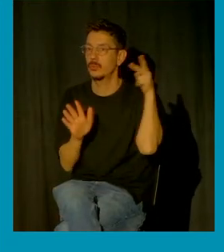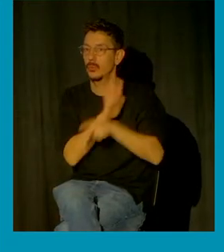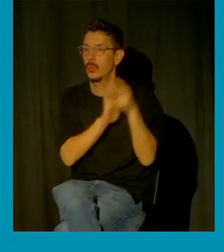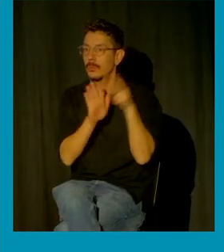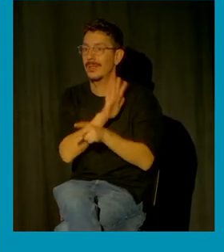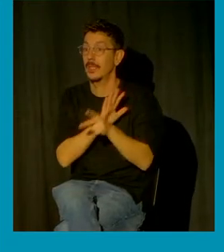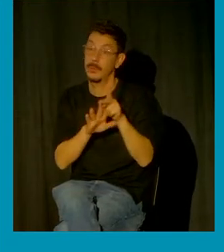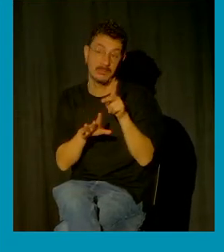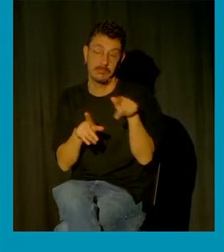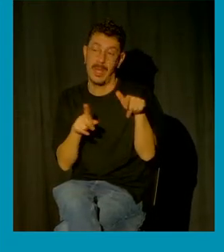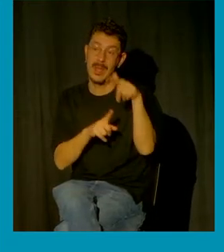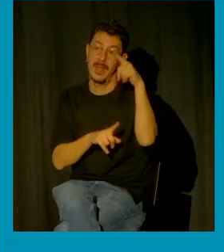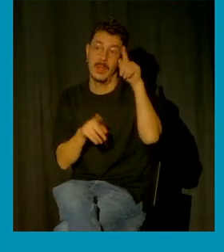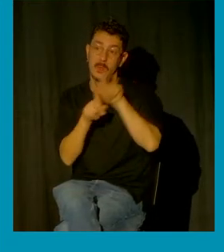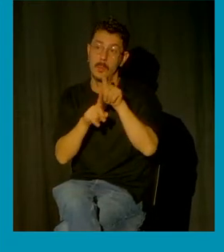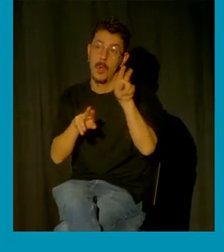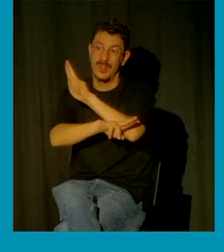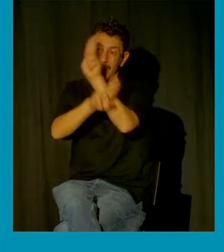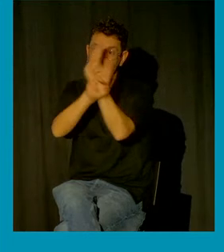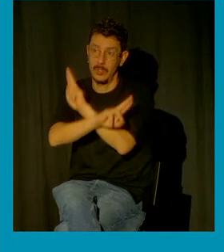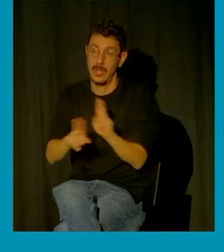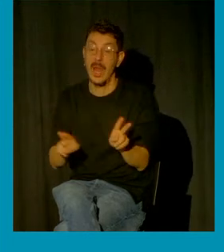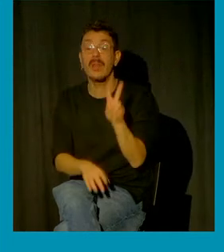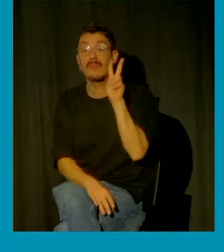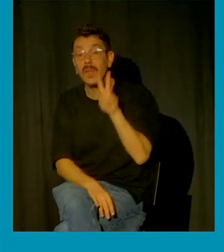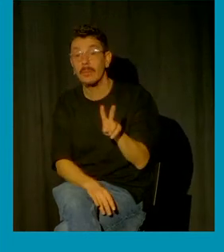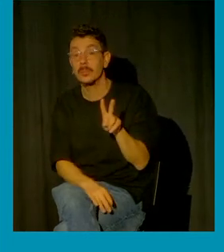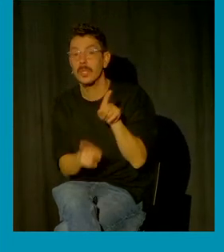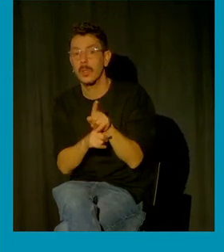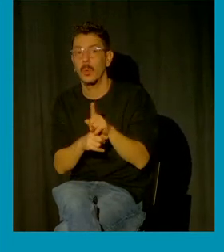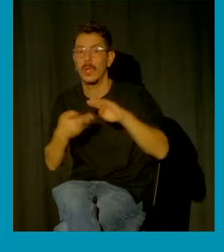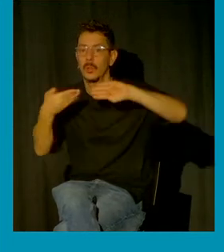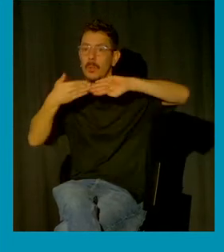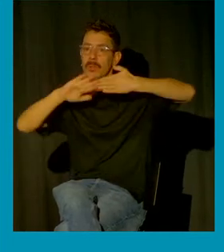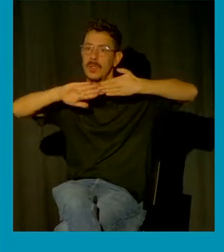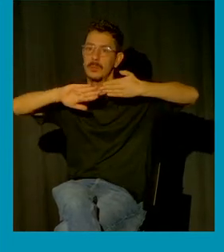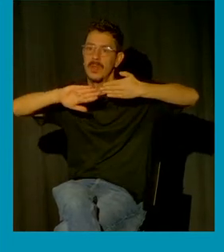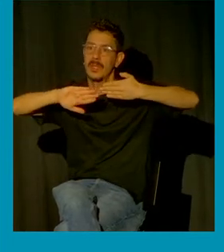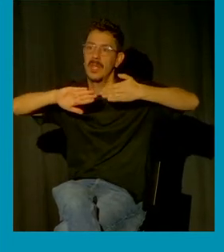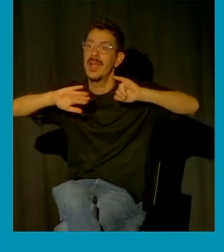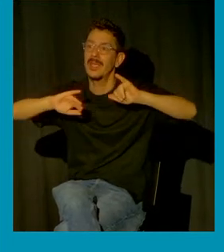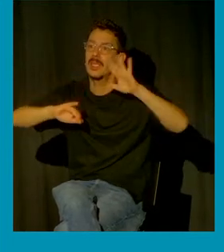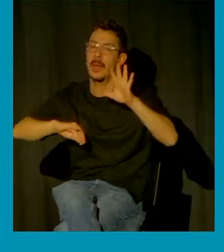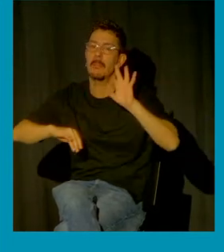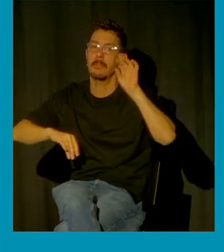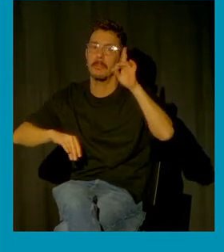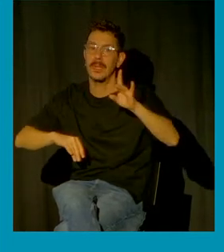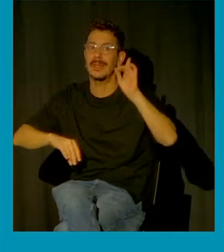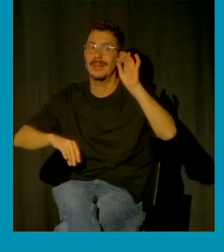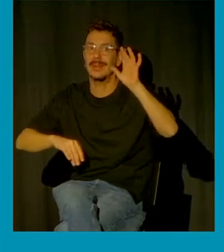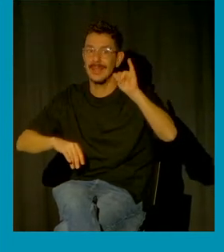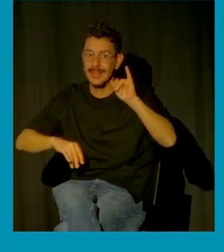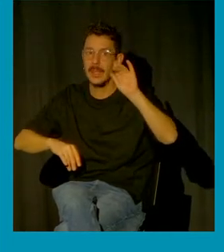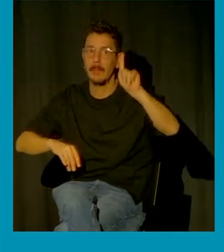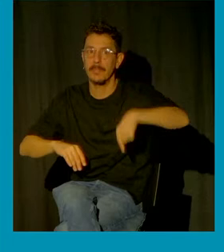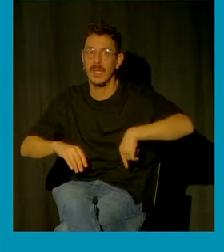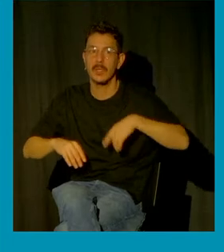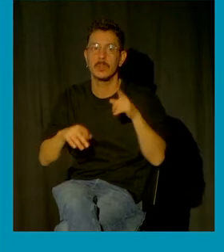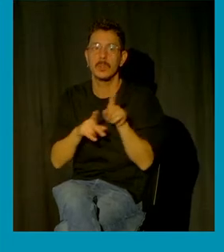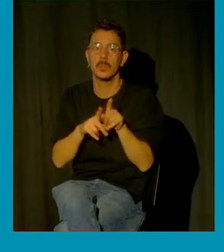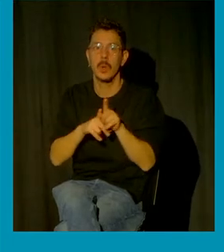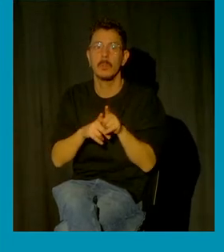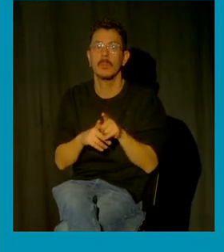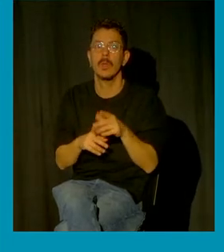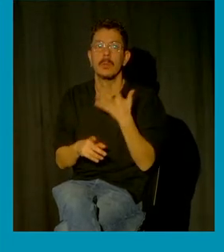internacional veurem que hi ha una simetria i un decalatge molt visible i molt perceptible què vull dir amb això